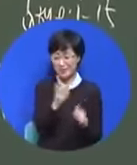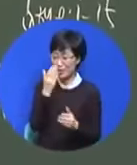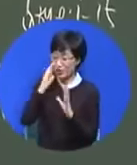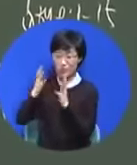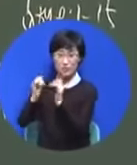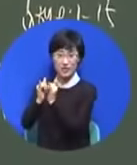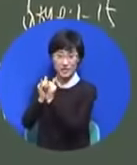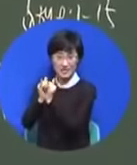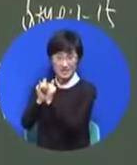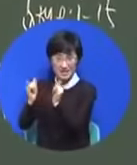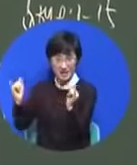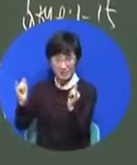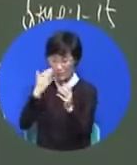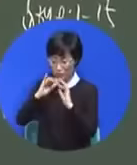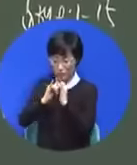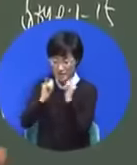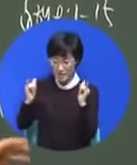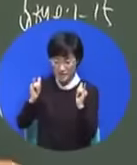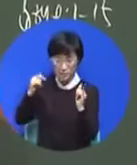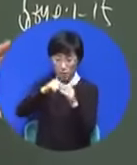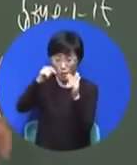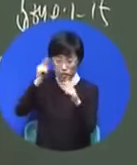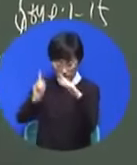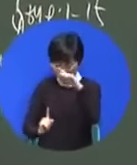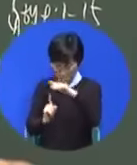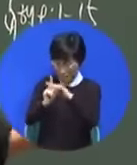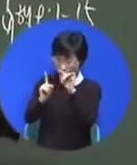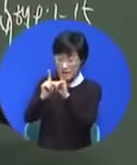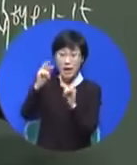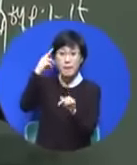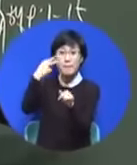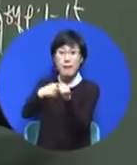주자인 예